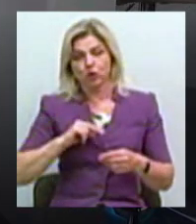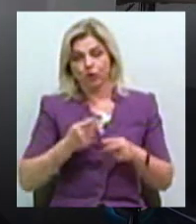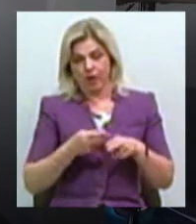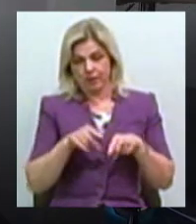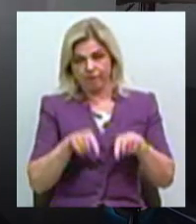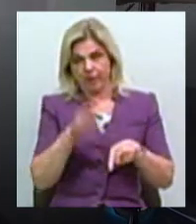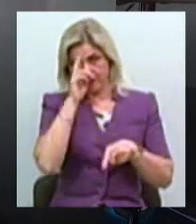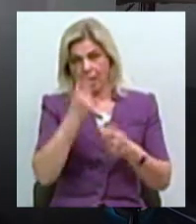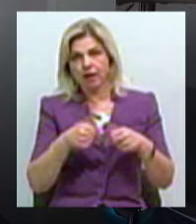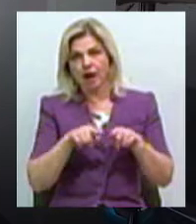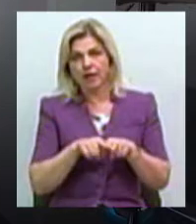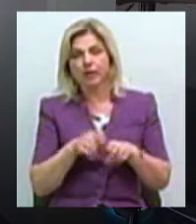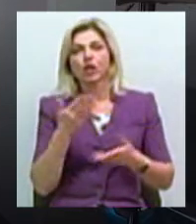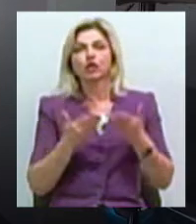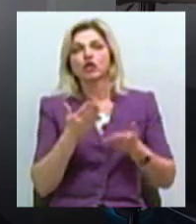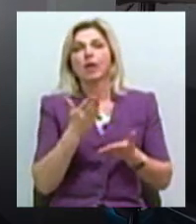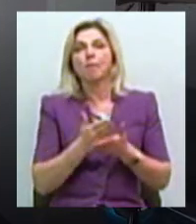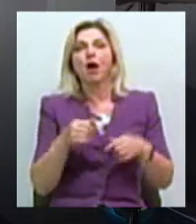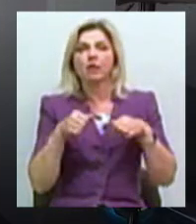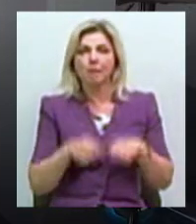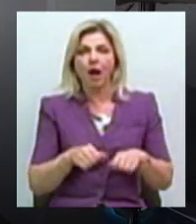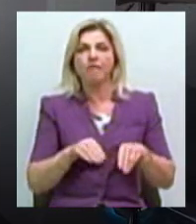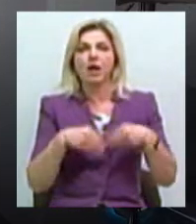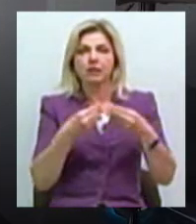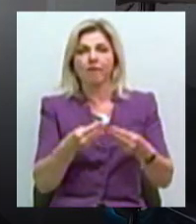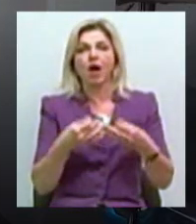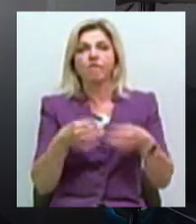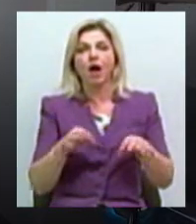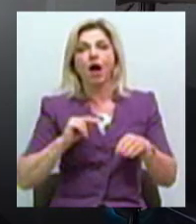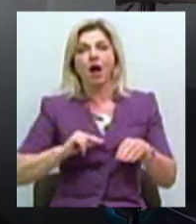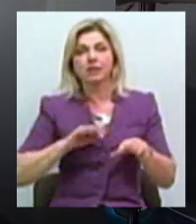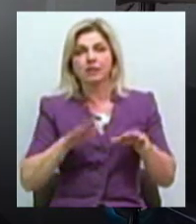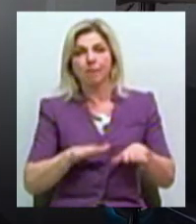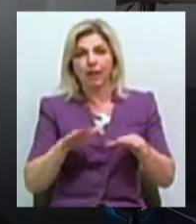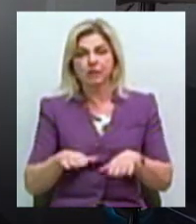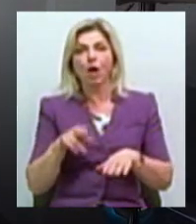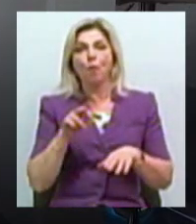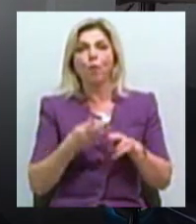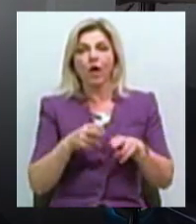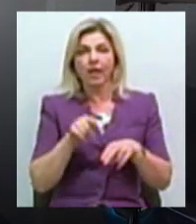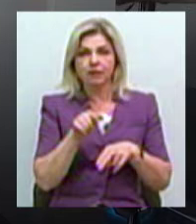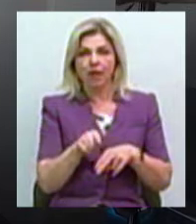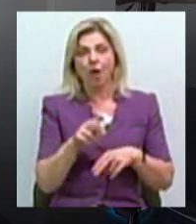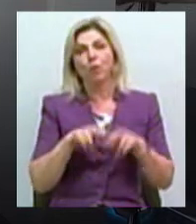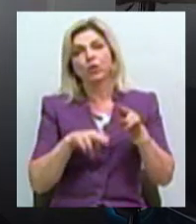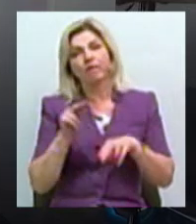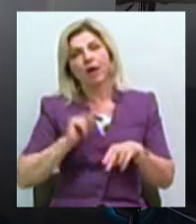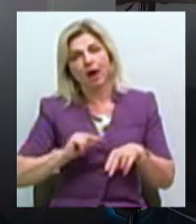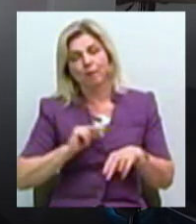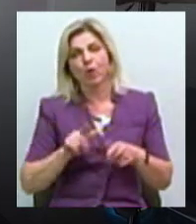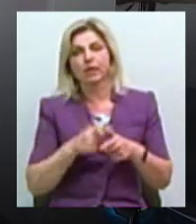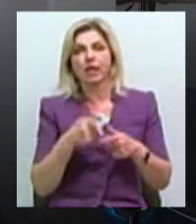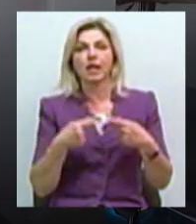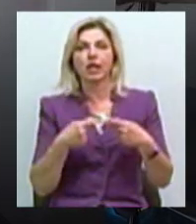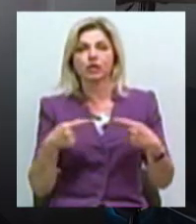надавати, скажімо так, да, вакансії або якусь роботу саме з цього напрямку. Да? Тобто, якщо ми кажемо, що це буде якісь будівельні роботи, то це будівельні роботи. Якщо